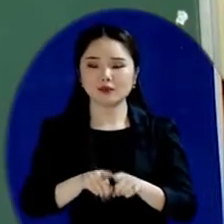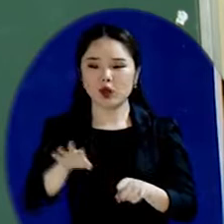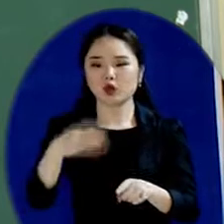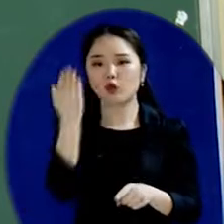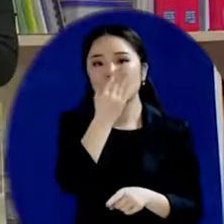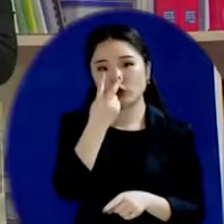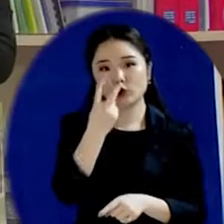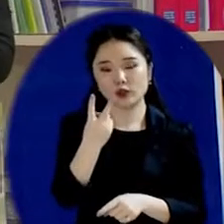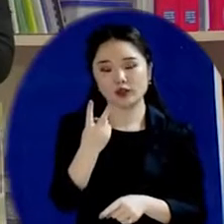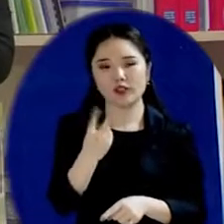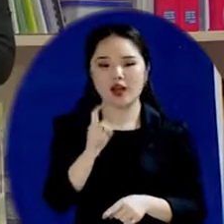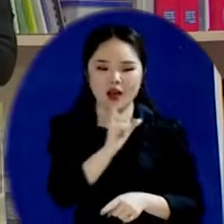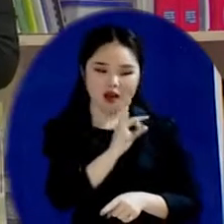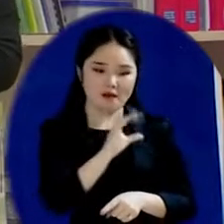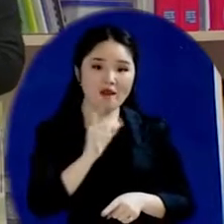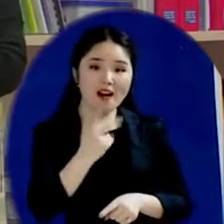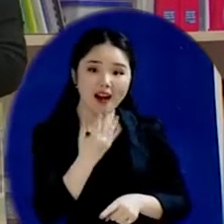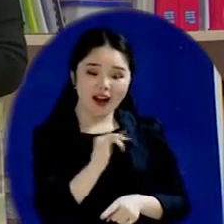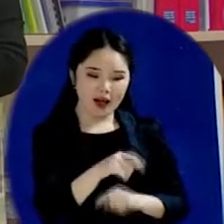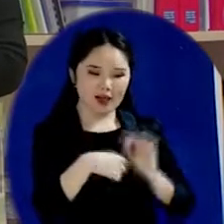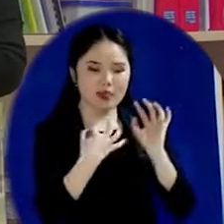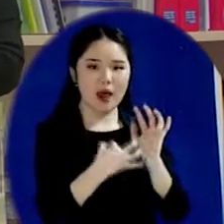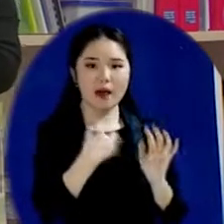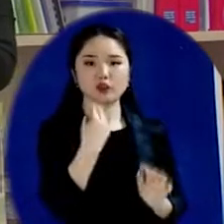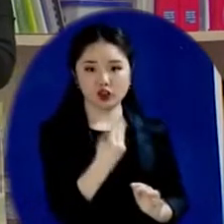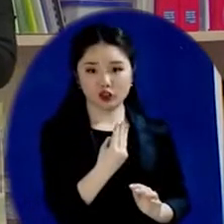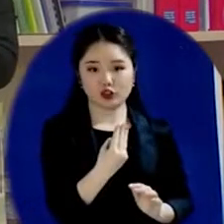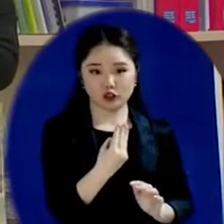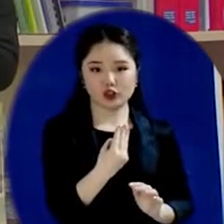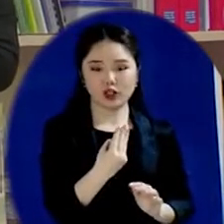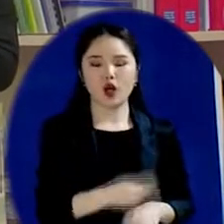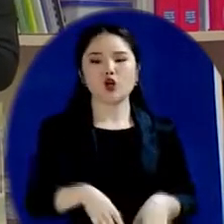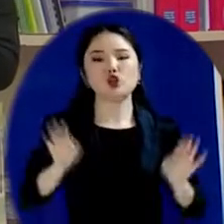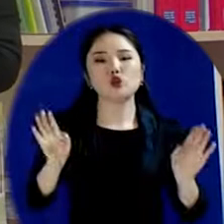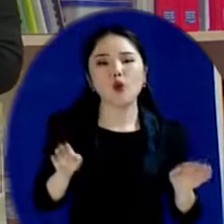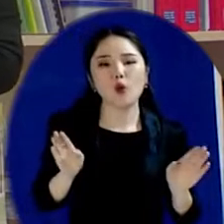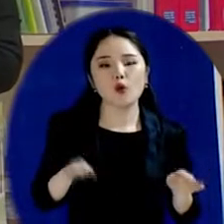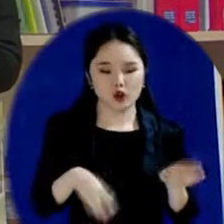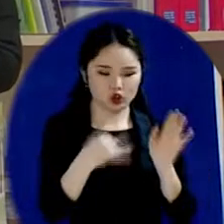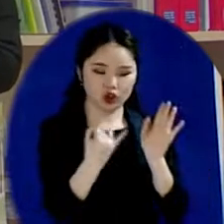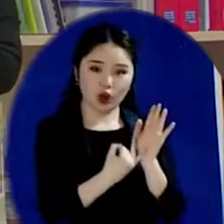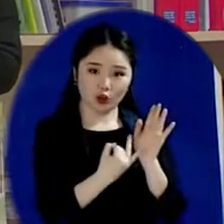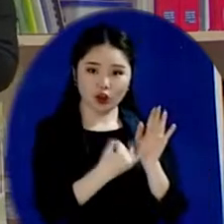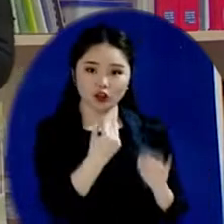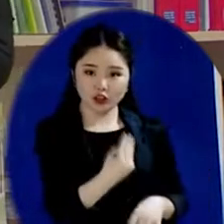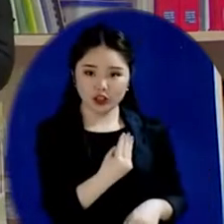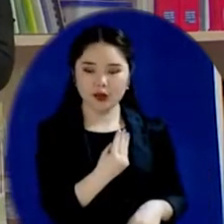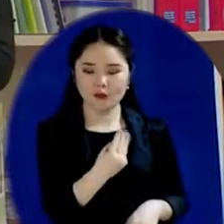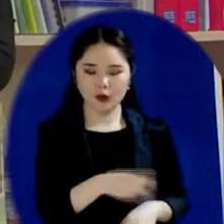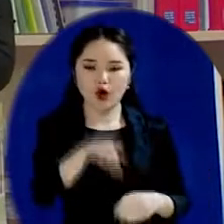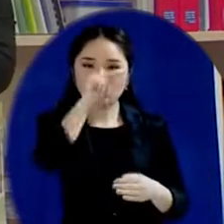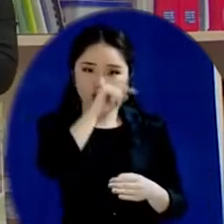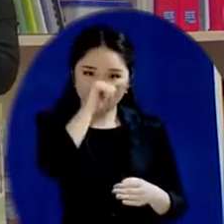уншия. Ирвэхэ 8 ширхэг байгаа юм байна. Шувуу 7 ширхэг байгаа юм байна.